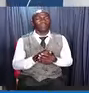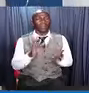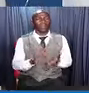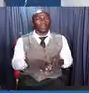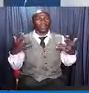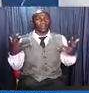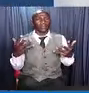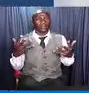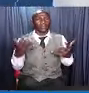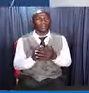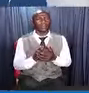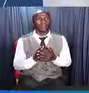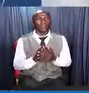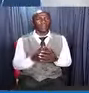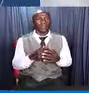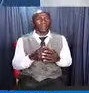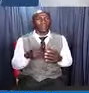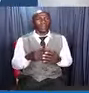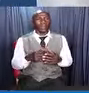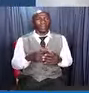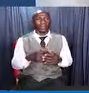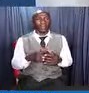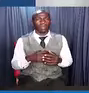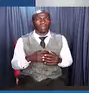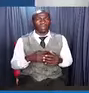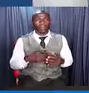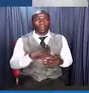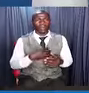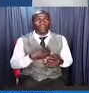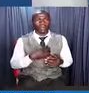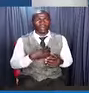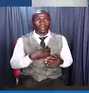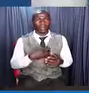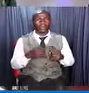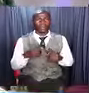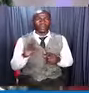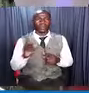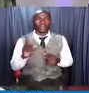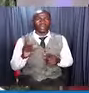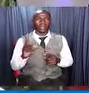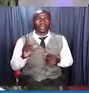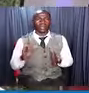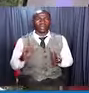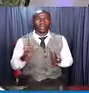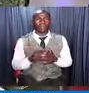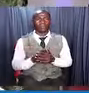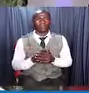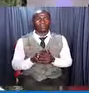Hallelujah. Hallelujah. Ugenini akawa yeye ndiye waziri mkuu. He was the great man.